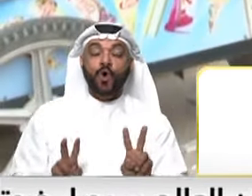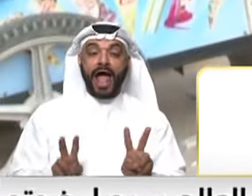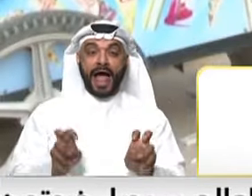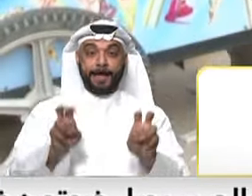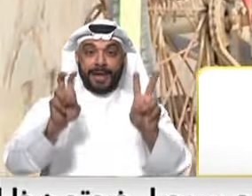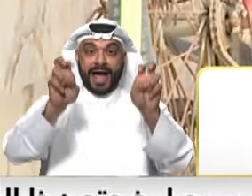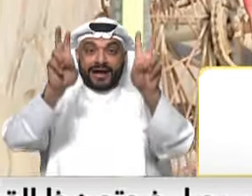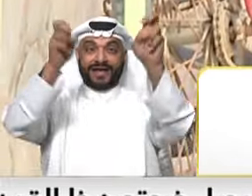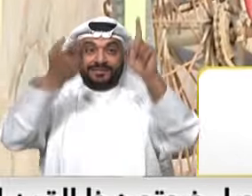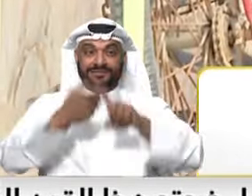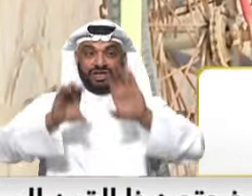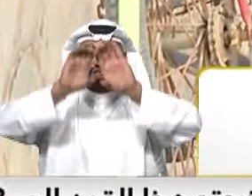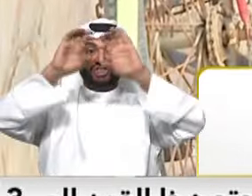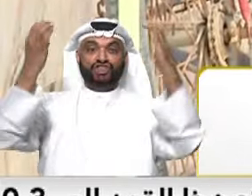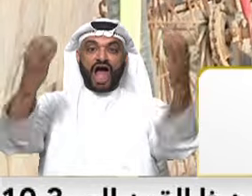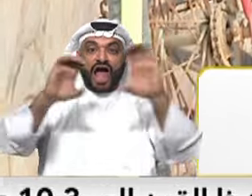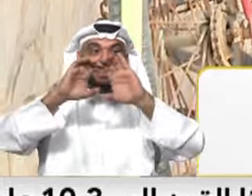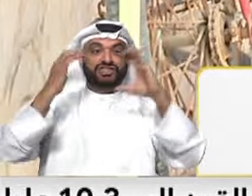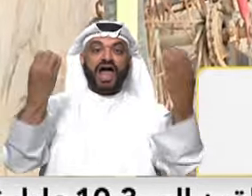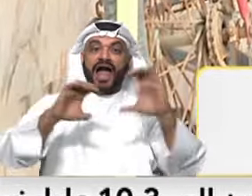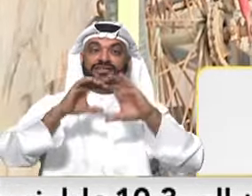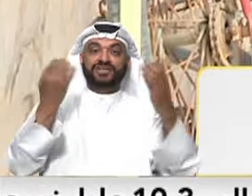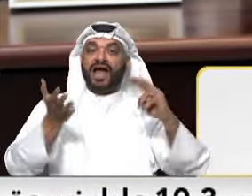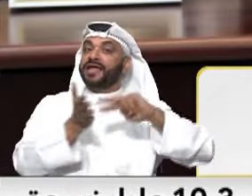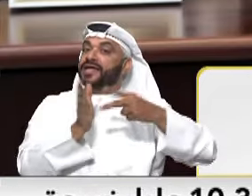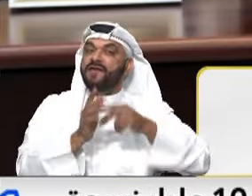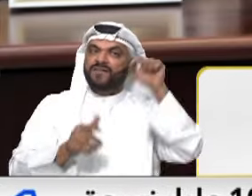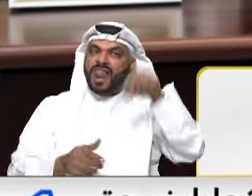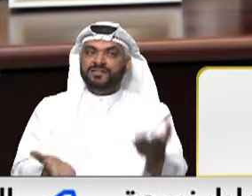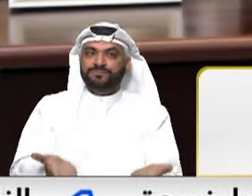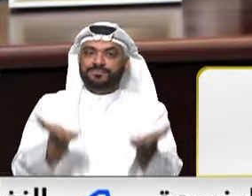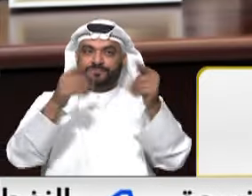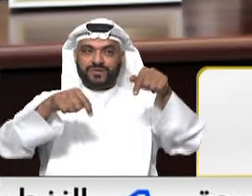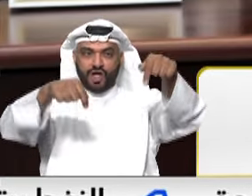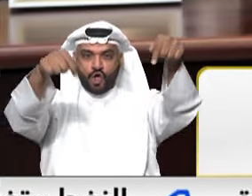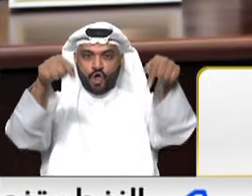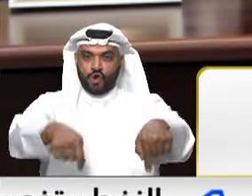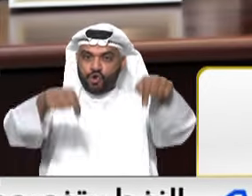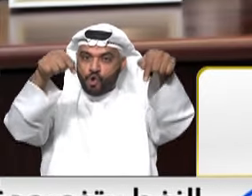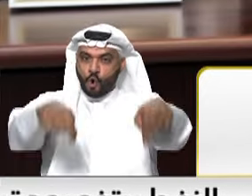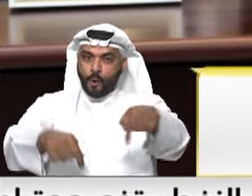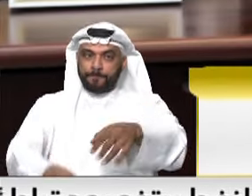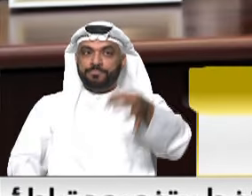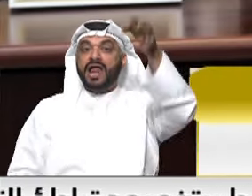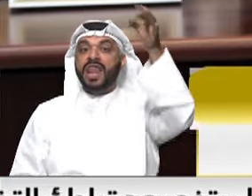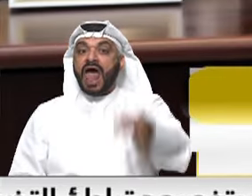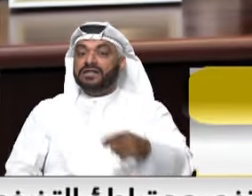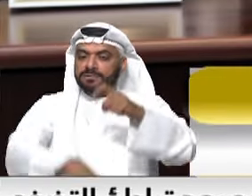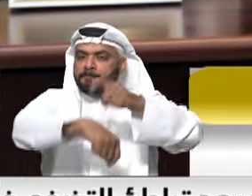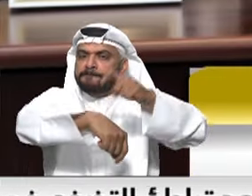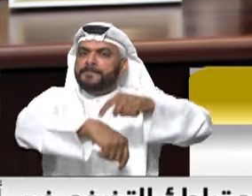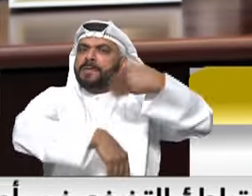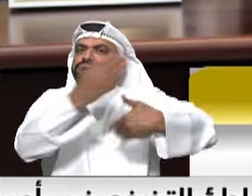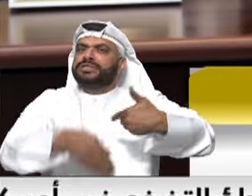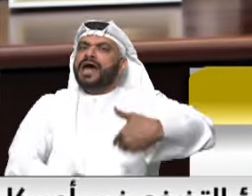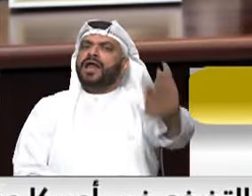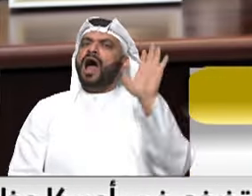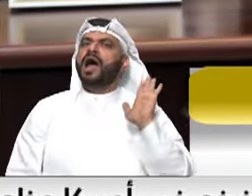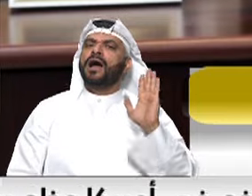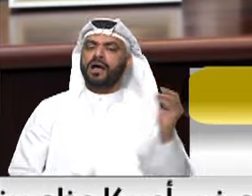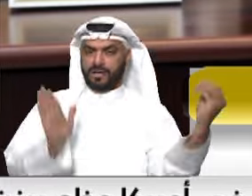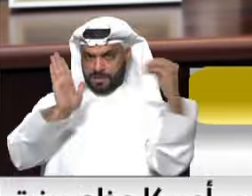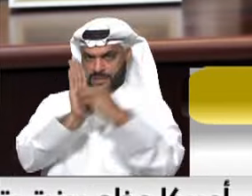رأس الأولويات الاقتصادية للدولة في الوقت الراهن. اليوم لابد وفورا يكون